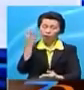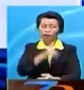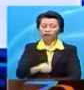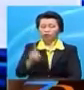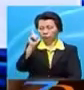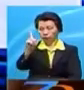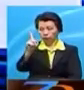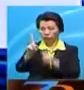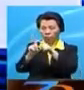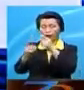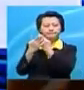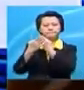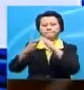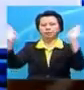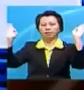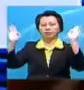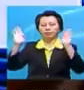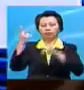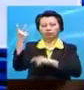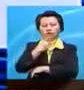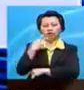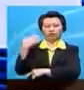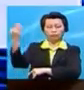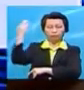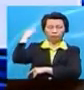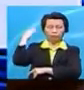seorang dibebaskan kemarin.